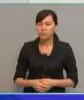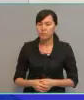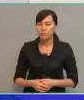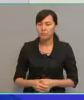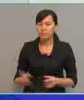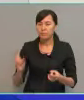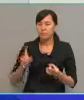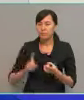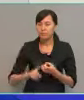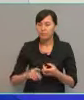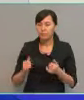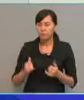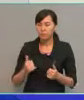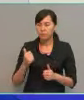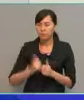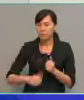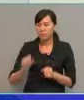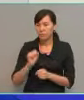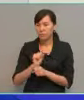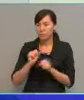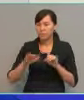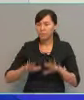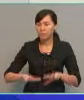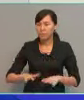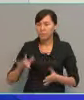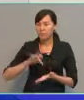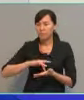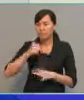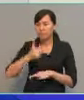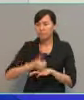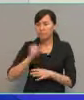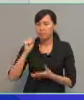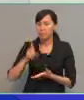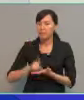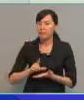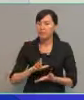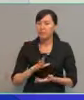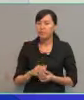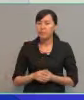Яғни тікелей қазір әрбір блокпостта қала әкімі тапсырма берді,